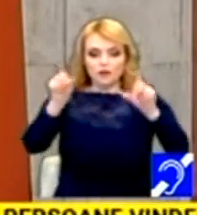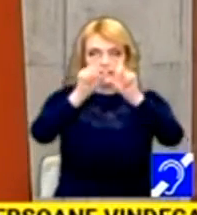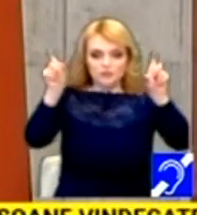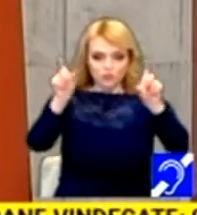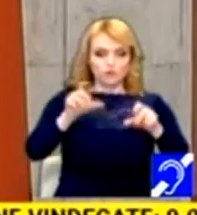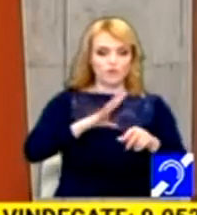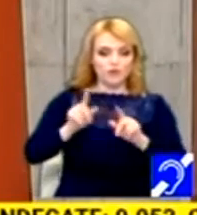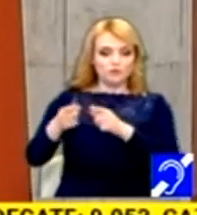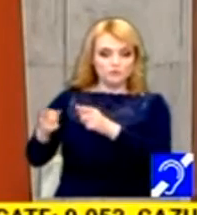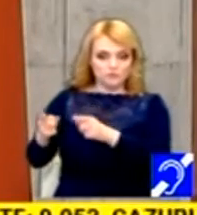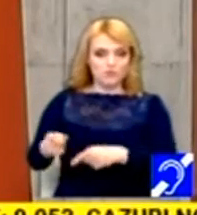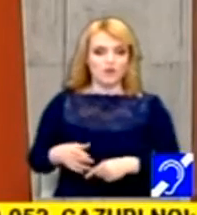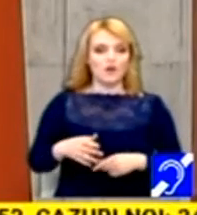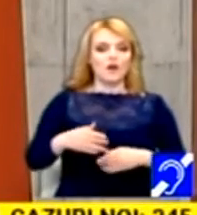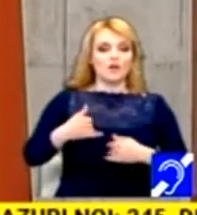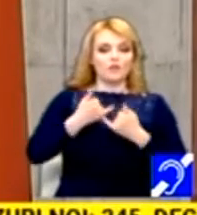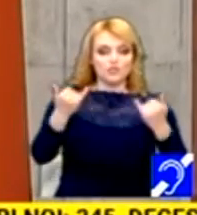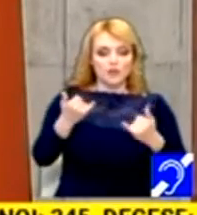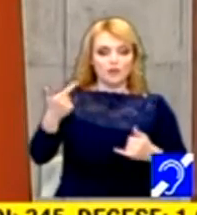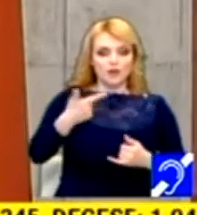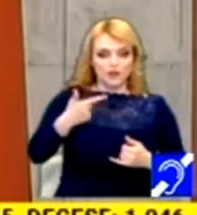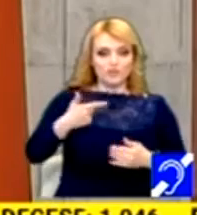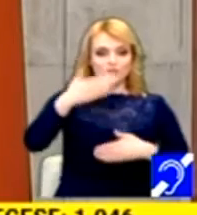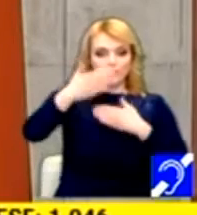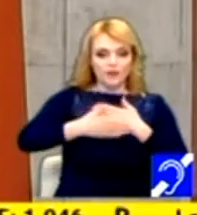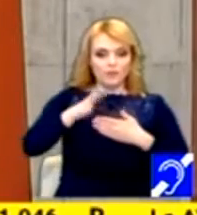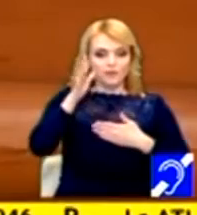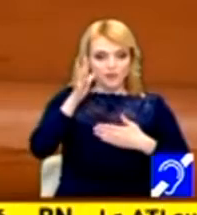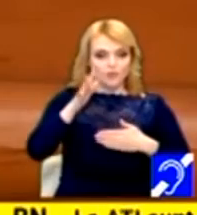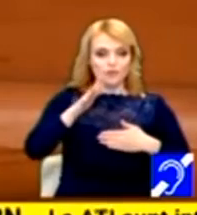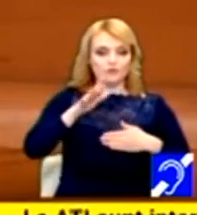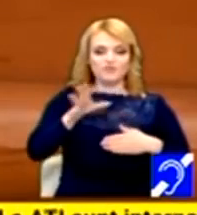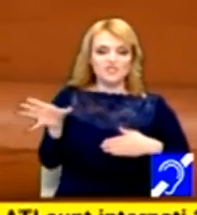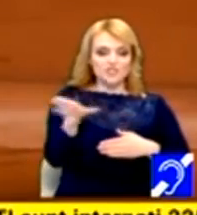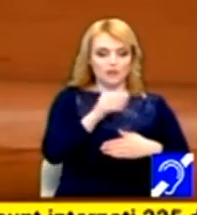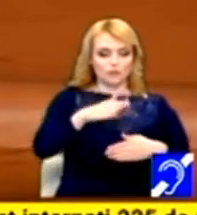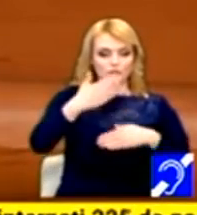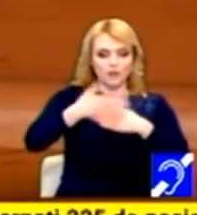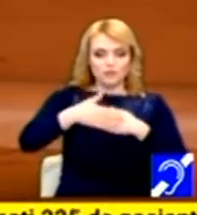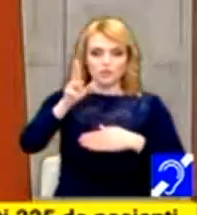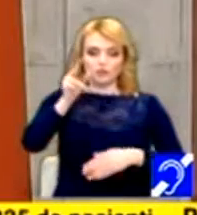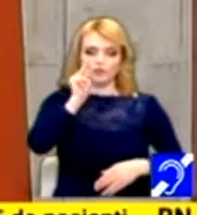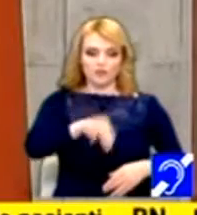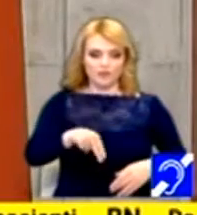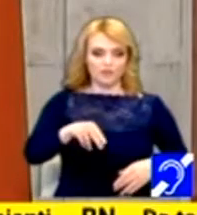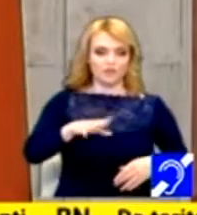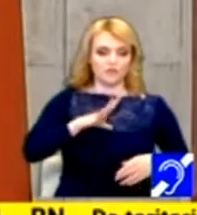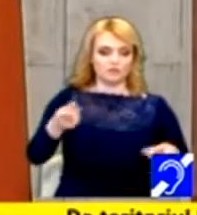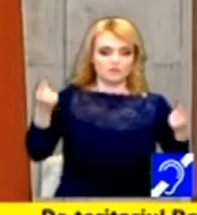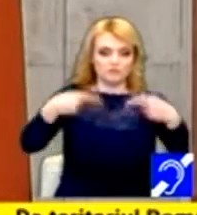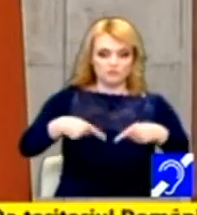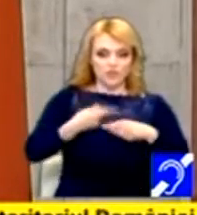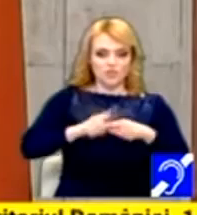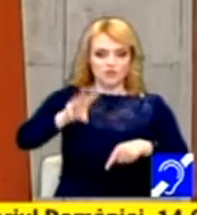concetățeni, o să vedeți, în timp apropiat, toți o să ajungă acolo unde trebuie. Nu doar cei care la etapa finală au apărut